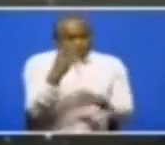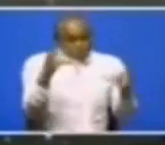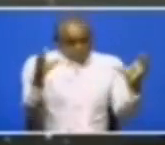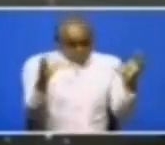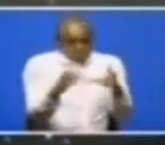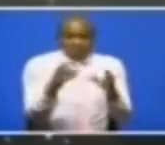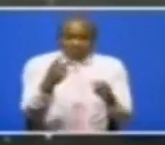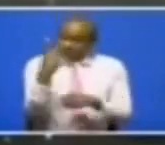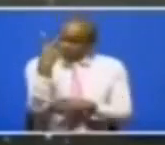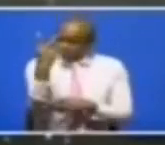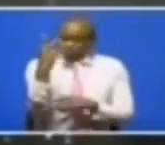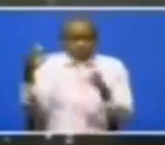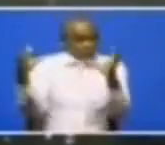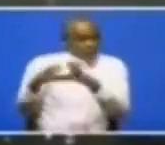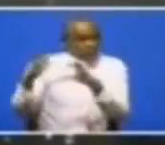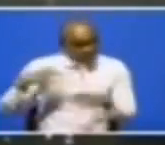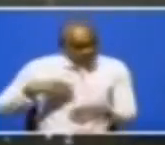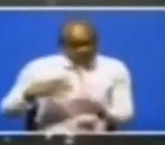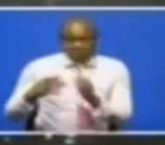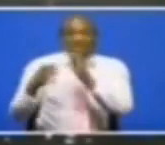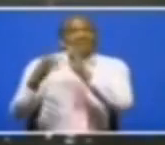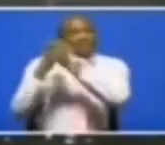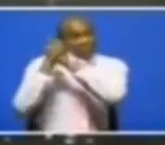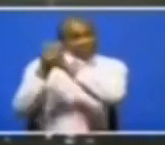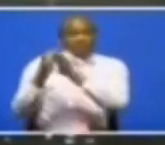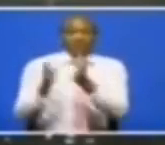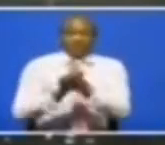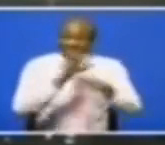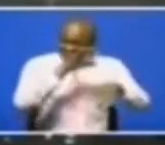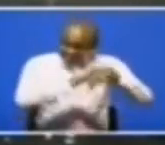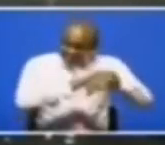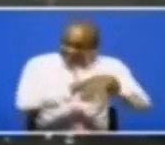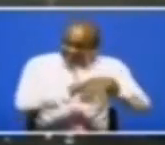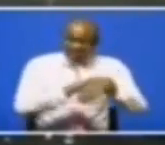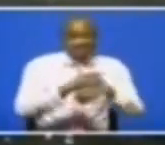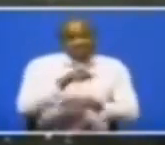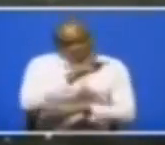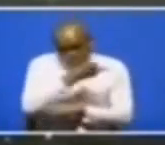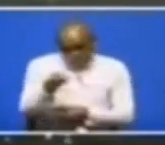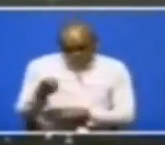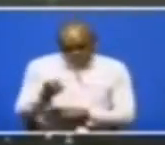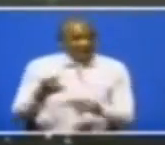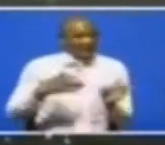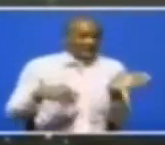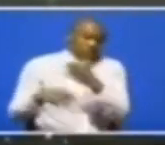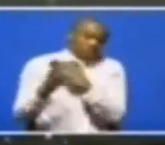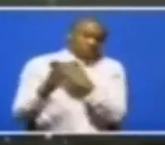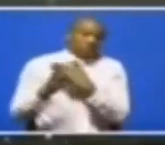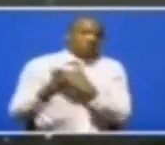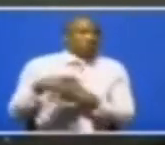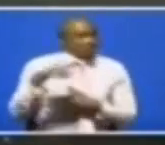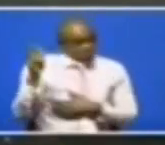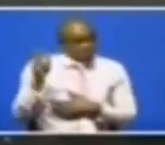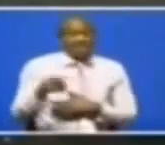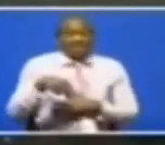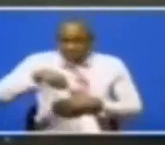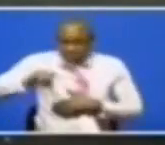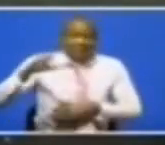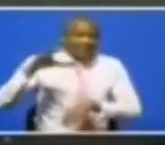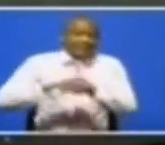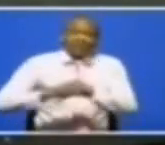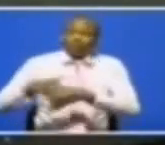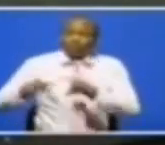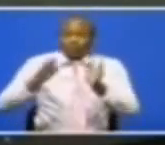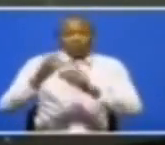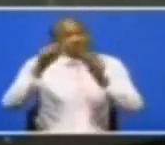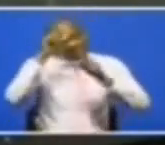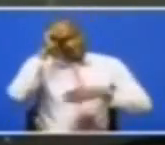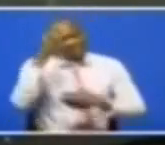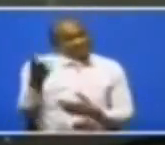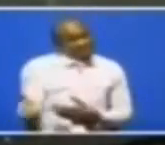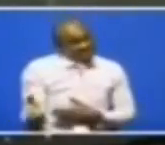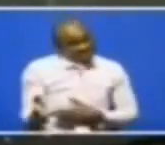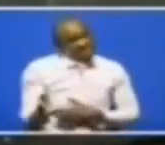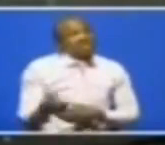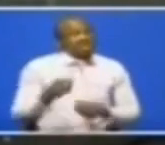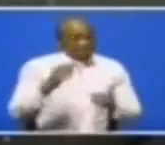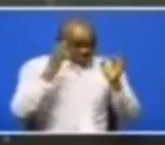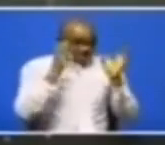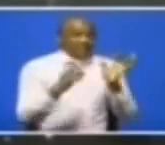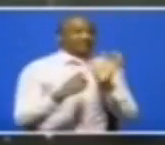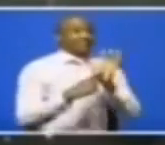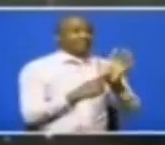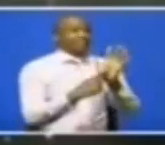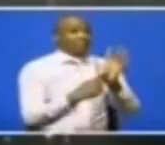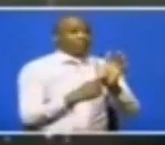tuipeleke nyumbani, manake viongozi ambao wako katika mrengo wa NASA wamepata fursa katika serikali. Ukiangalia